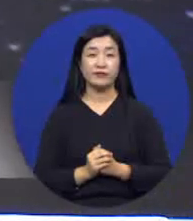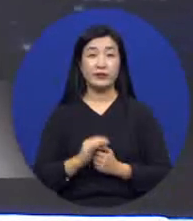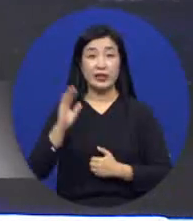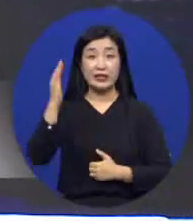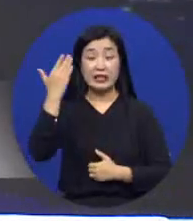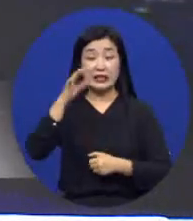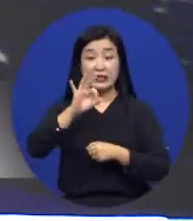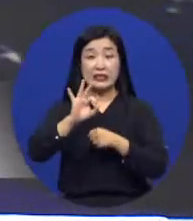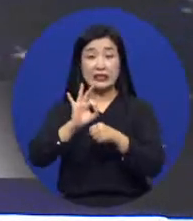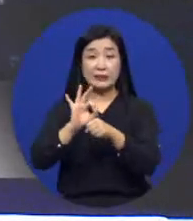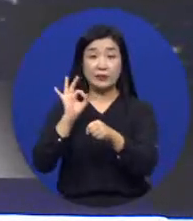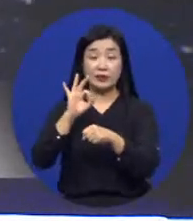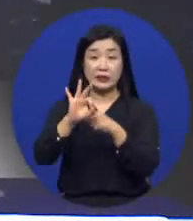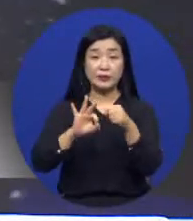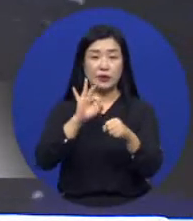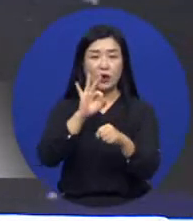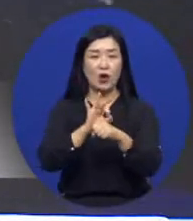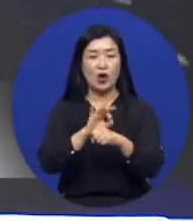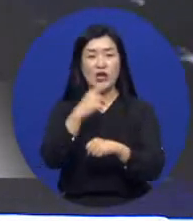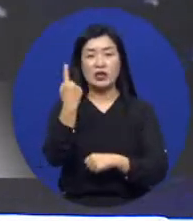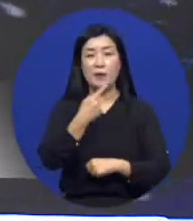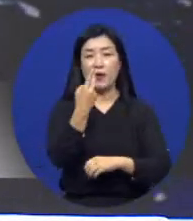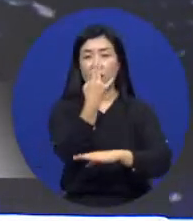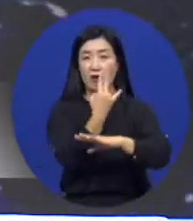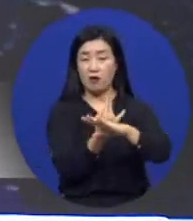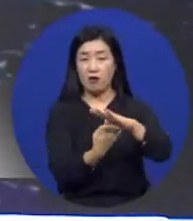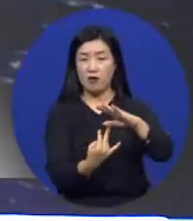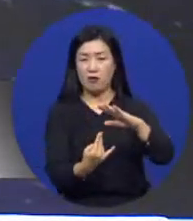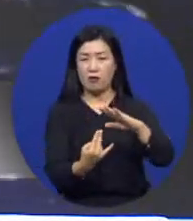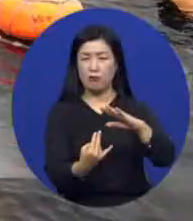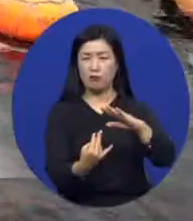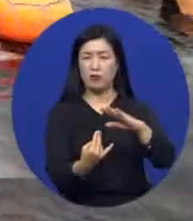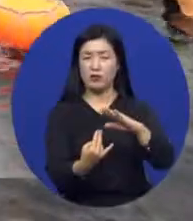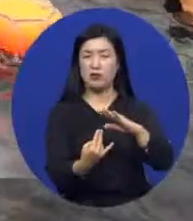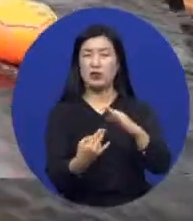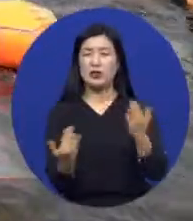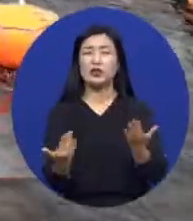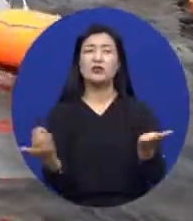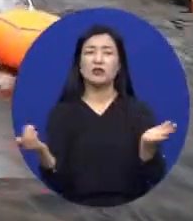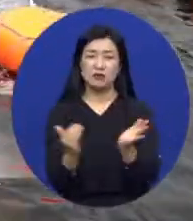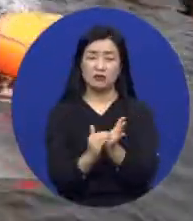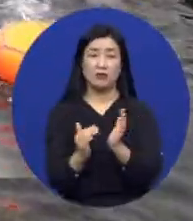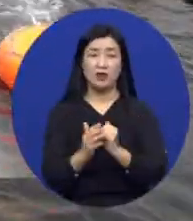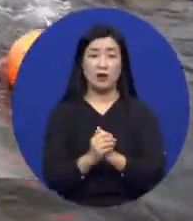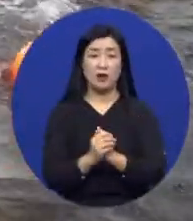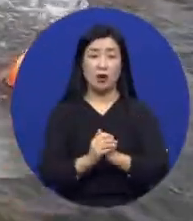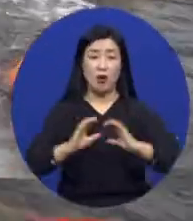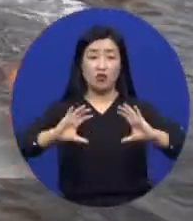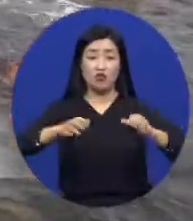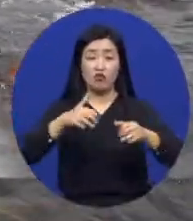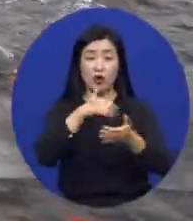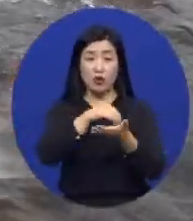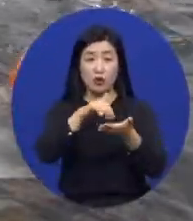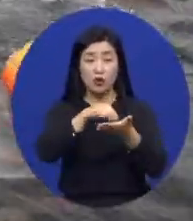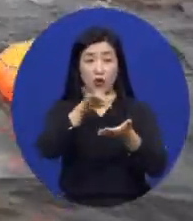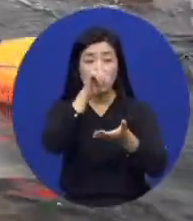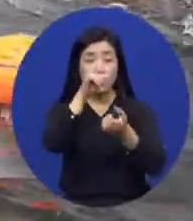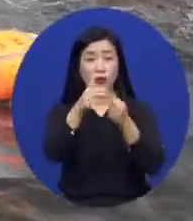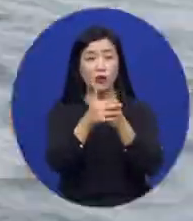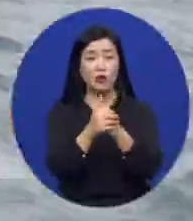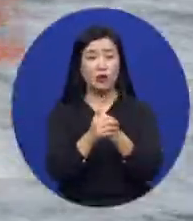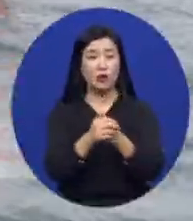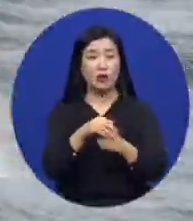최근 10년 동안 1,000명이 넘는 해녀가 제주 바다를 떠난 것으로 집계됐습니다. 국가 통계 포털에 따르면